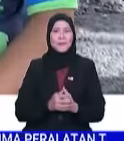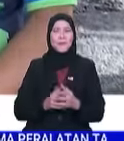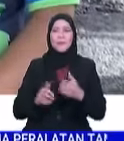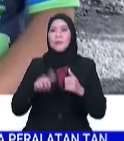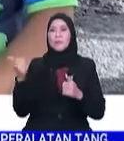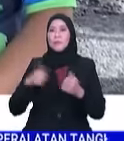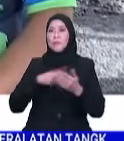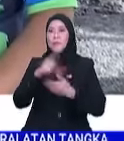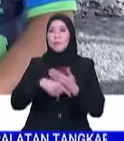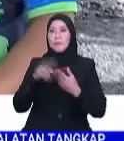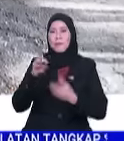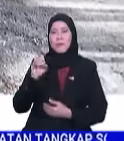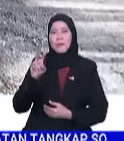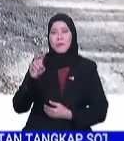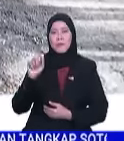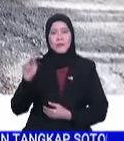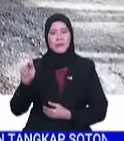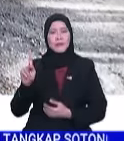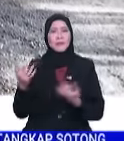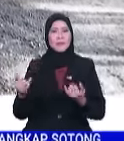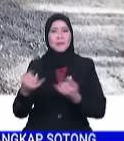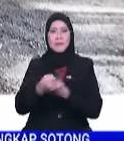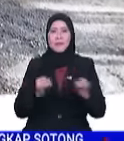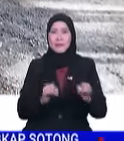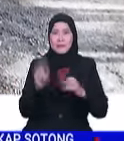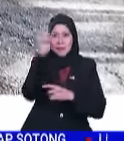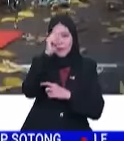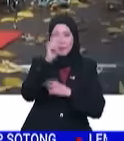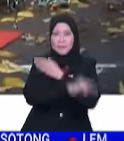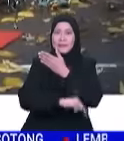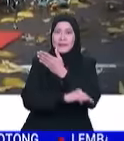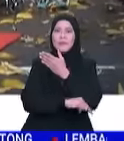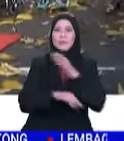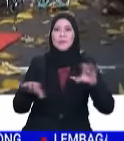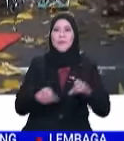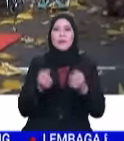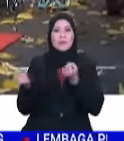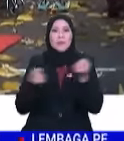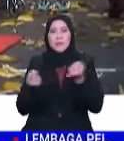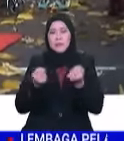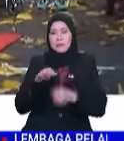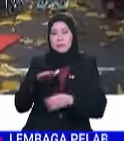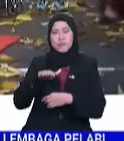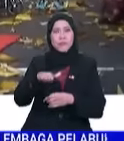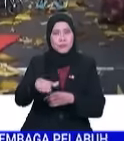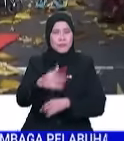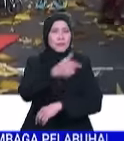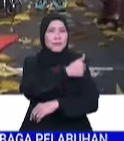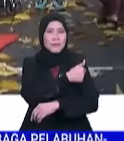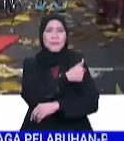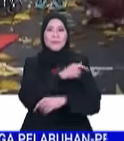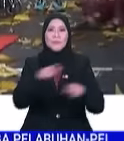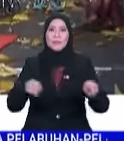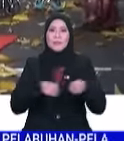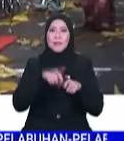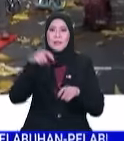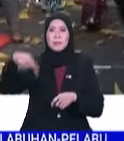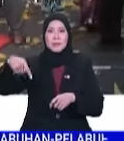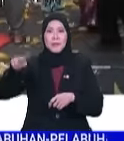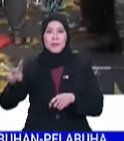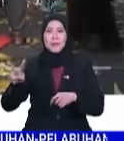program Movac, Jabatan Kerajaan Negeri turut melaksanakan program vaksinasi bergerak selain suntikan vaksin di pusat pemberian vaksin